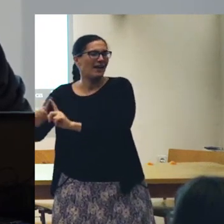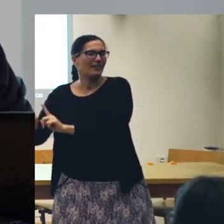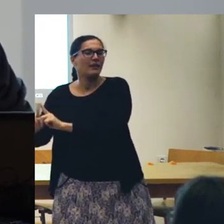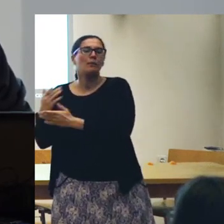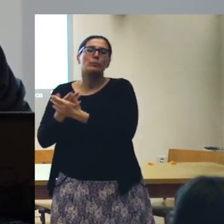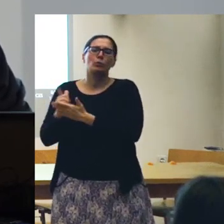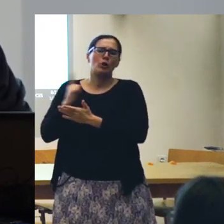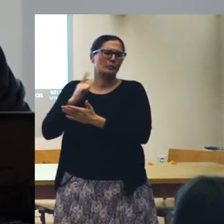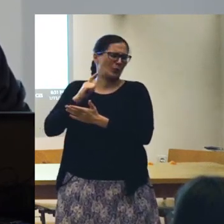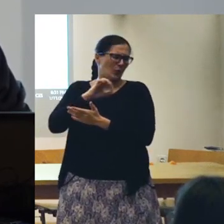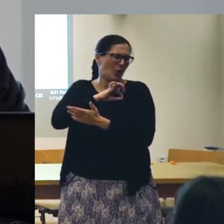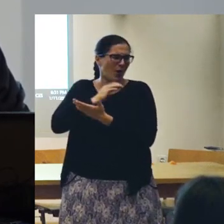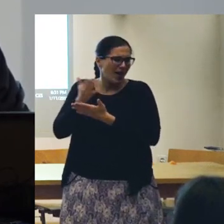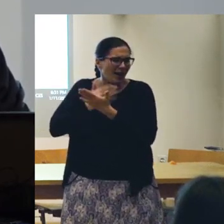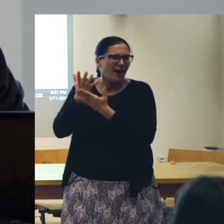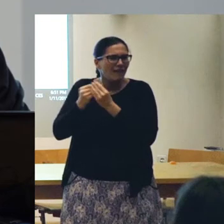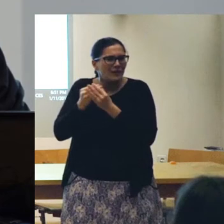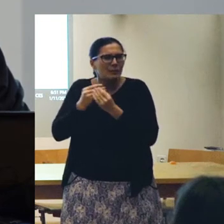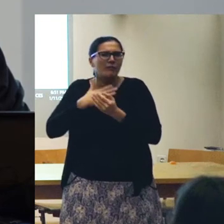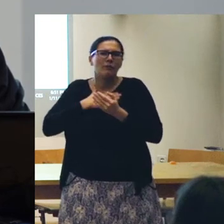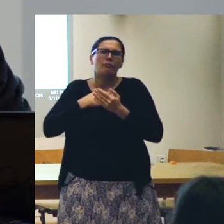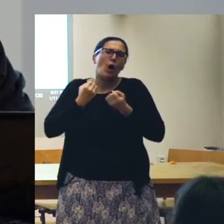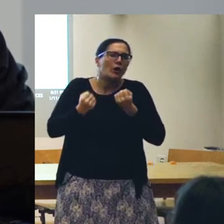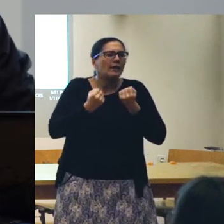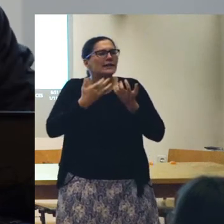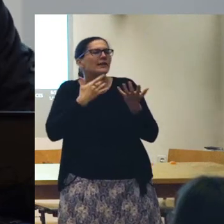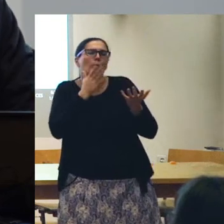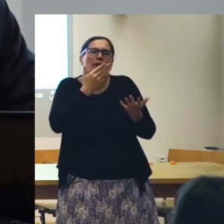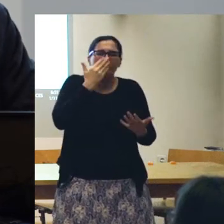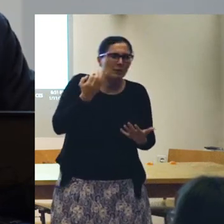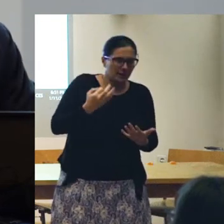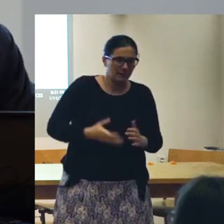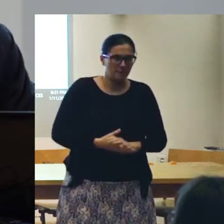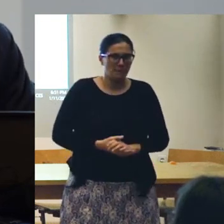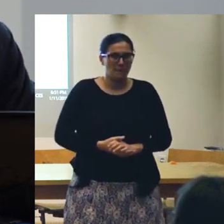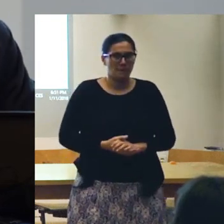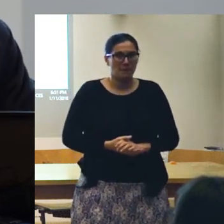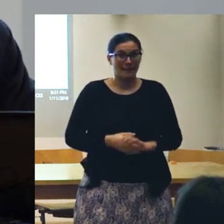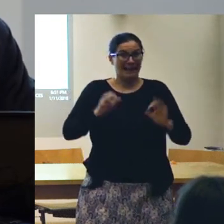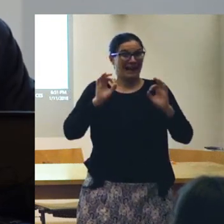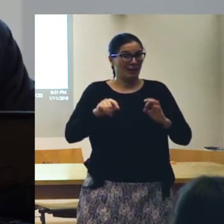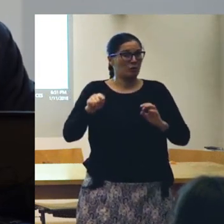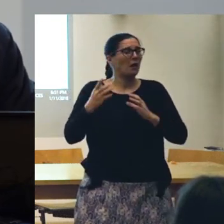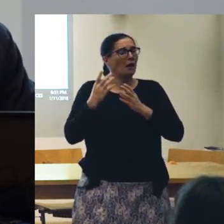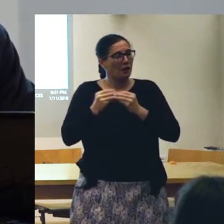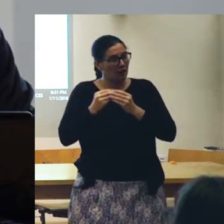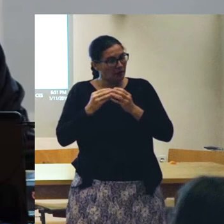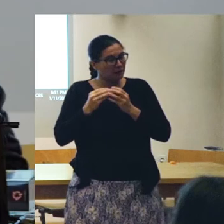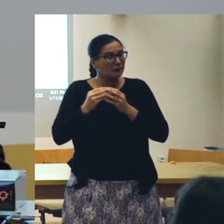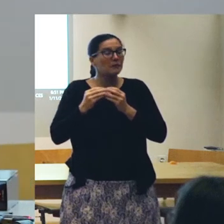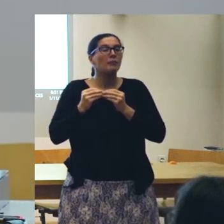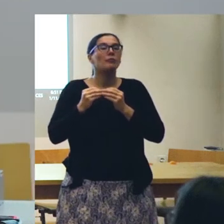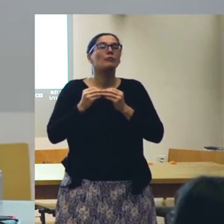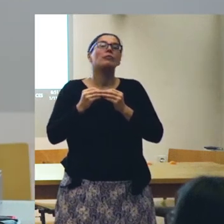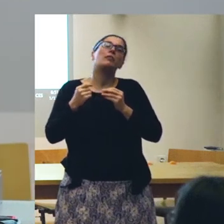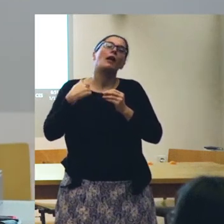veľa, ako by sa toto malo odrážať v našej organizačnej štruktúre a tak ďalej. A v istom momente, keď som prišla s